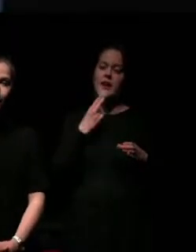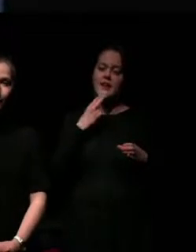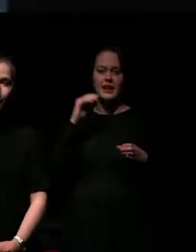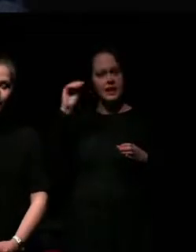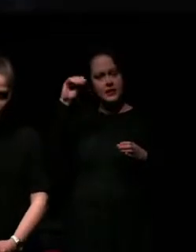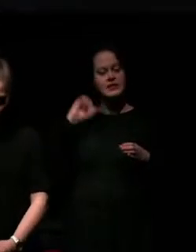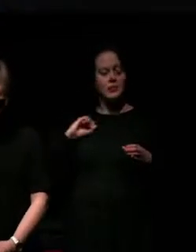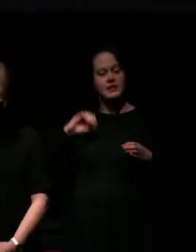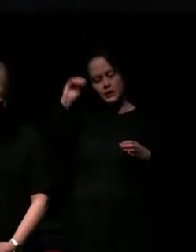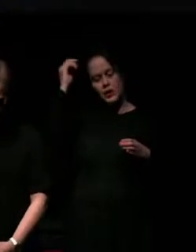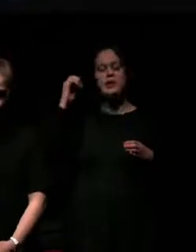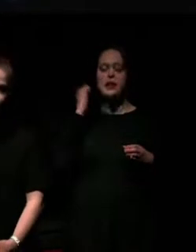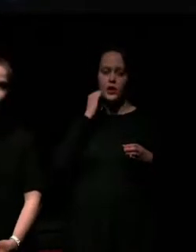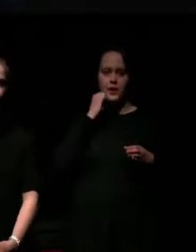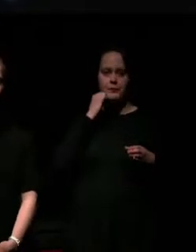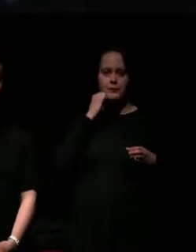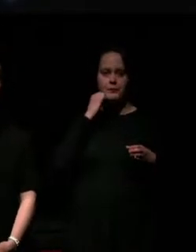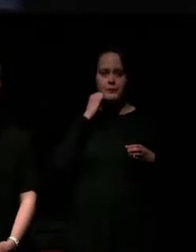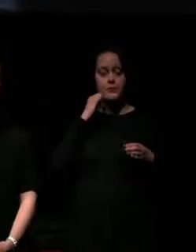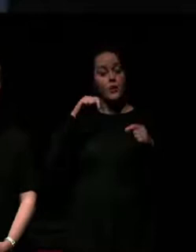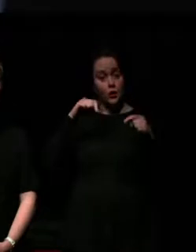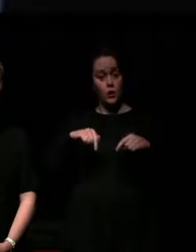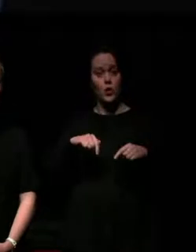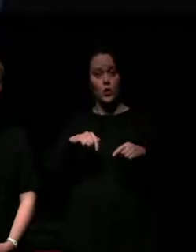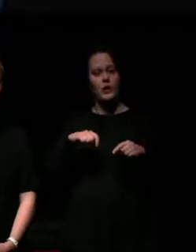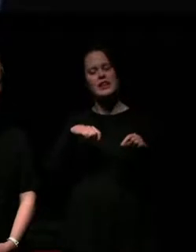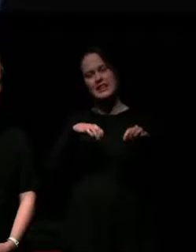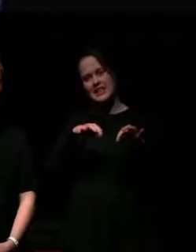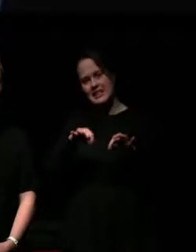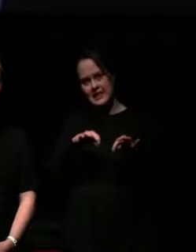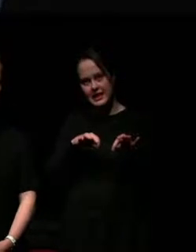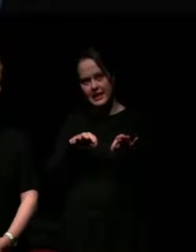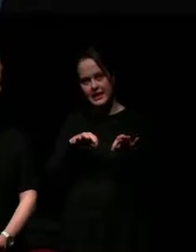Trondheim, som nå da er i regi av